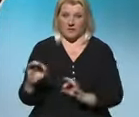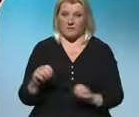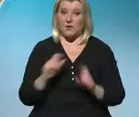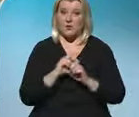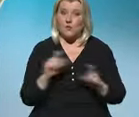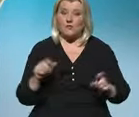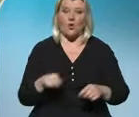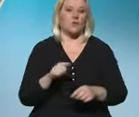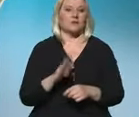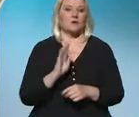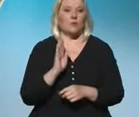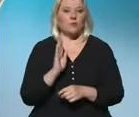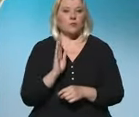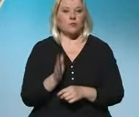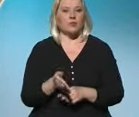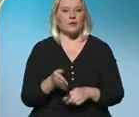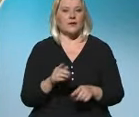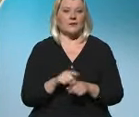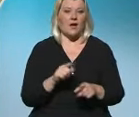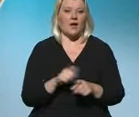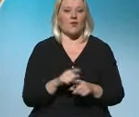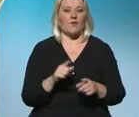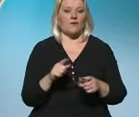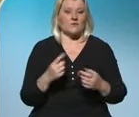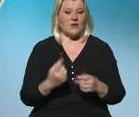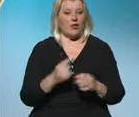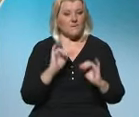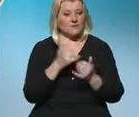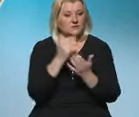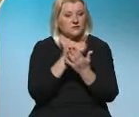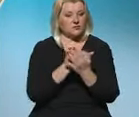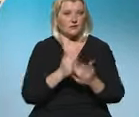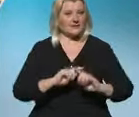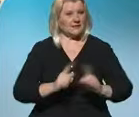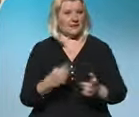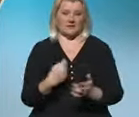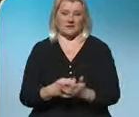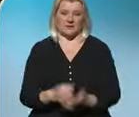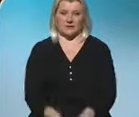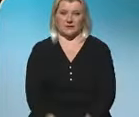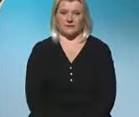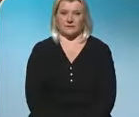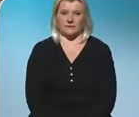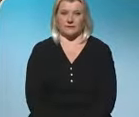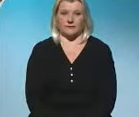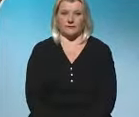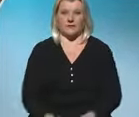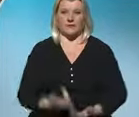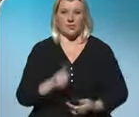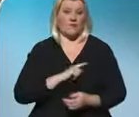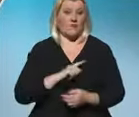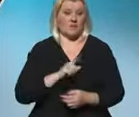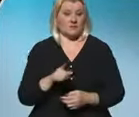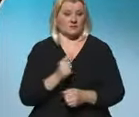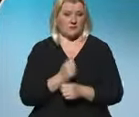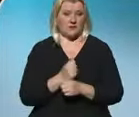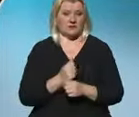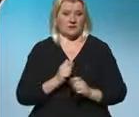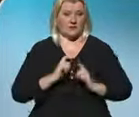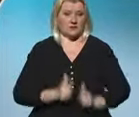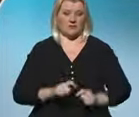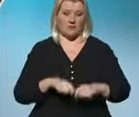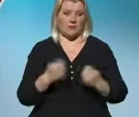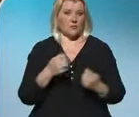fakt takový, řekněme, setlist, který normálně nehrajeme na koncertech. Vy se nemůžete vlastně vůbec zastavit ve své podstatě, vy